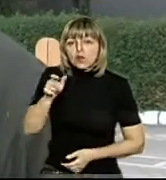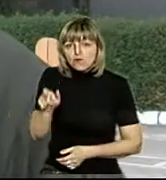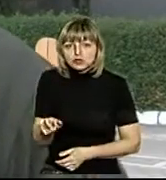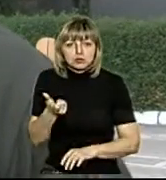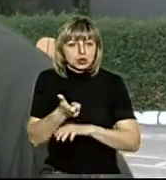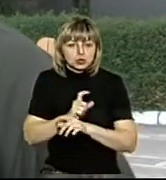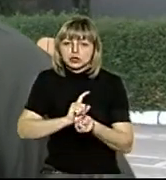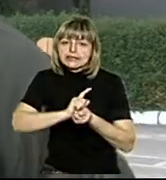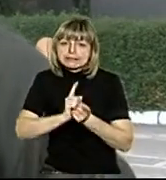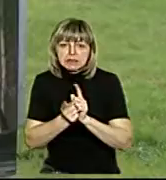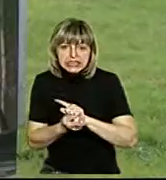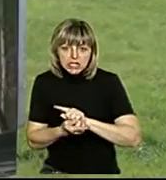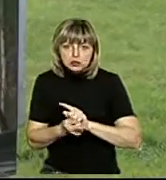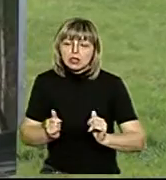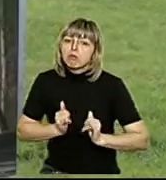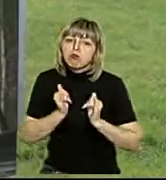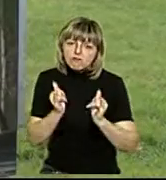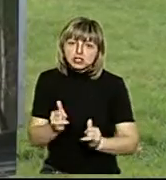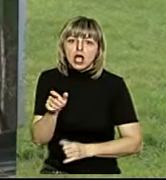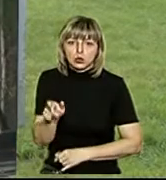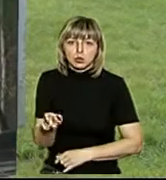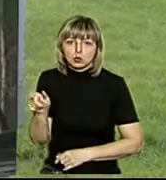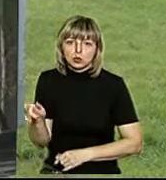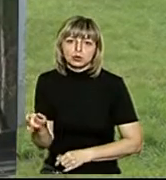дуже змінилося. Поважають люди.